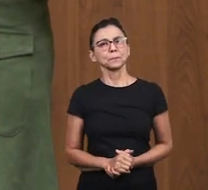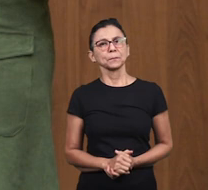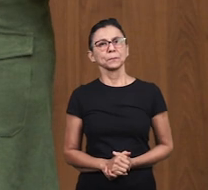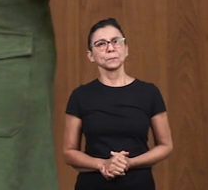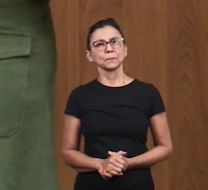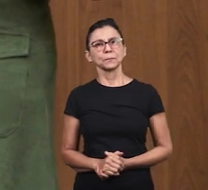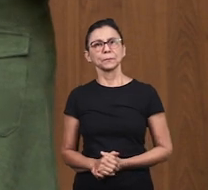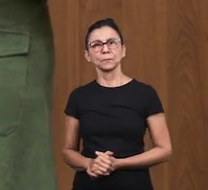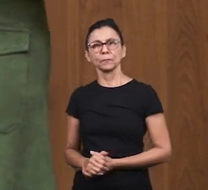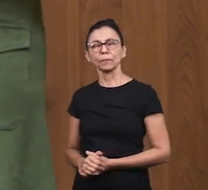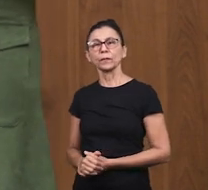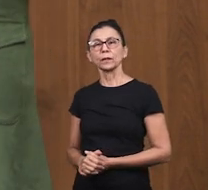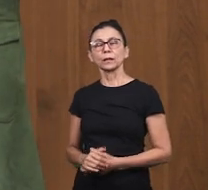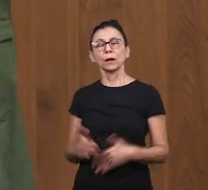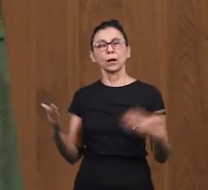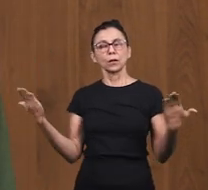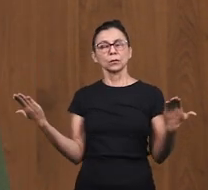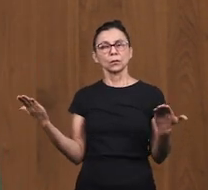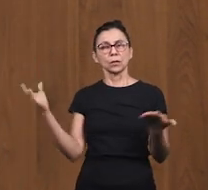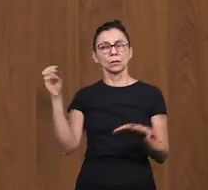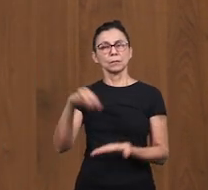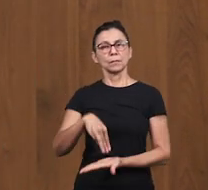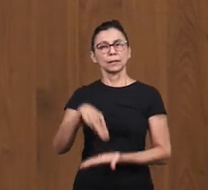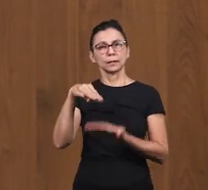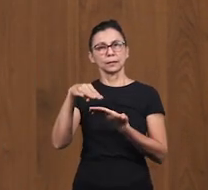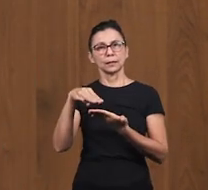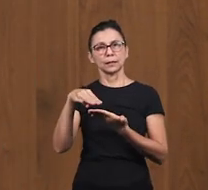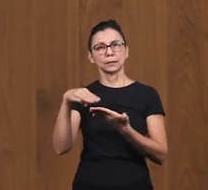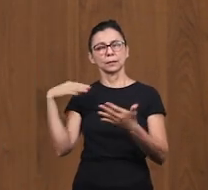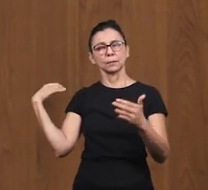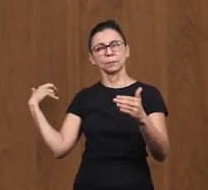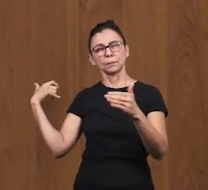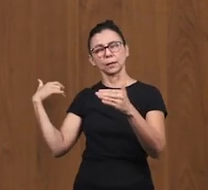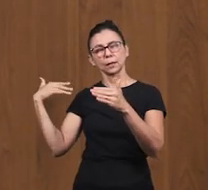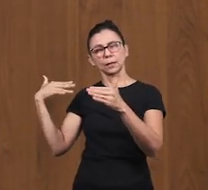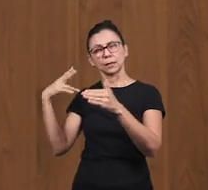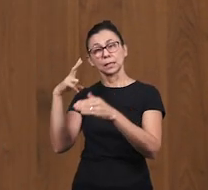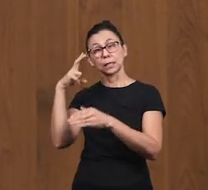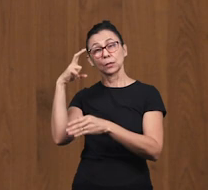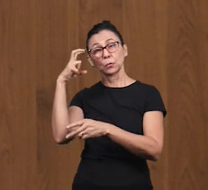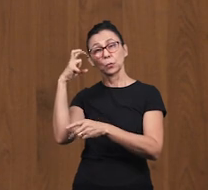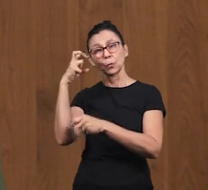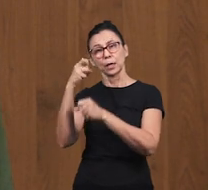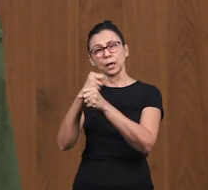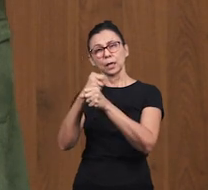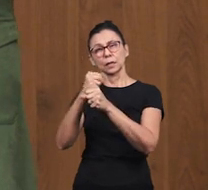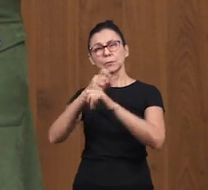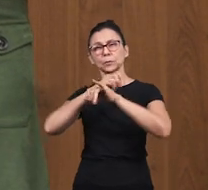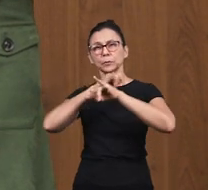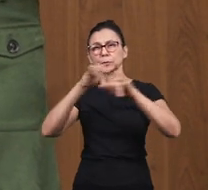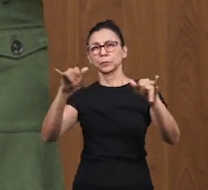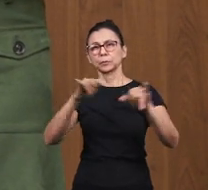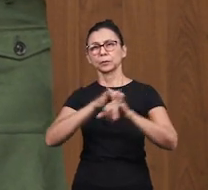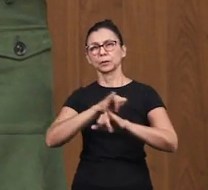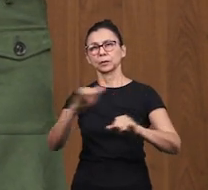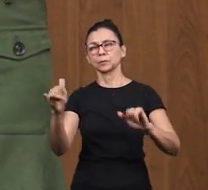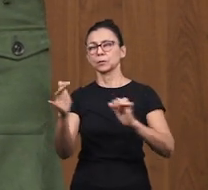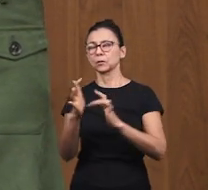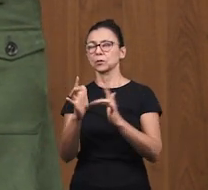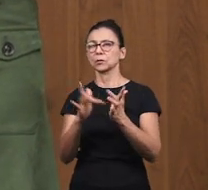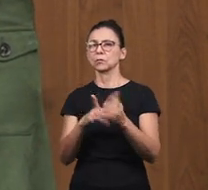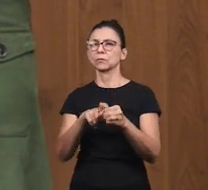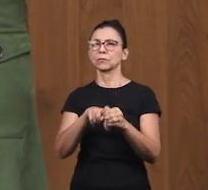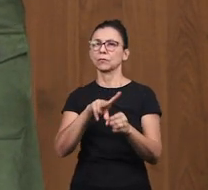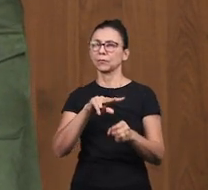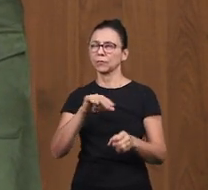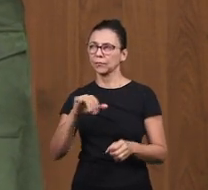notre église, à plus de 50 ans, nous sommes en train de parler du Seigneur Jésus. À